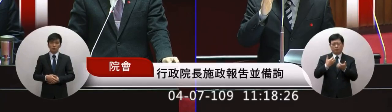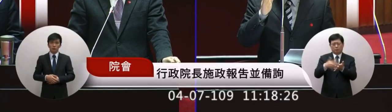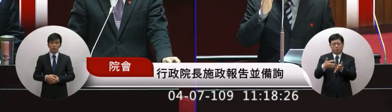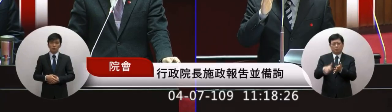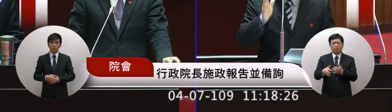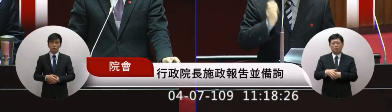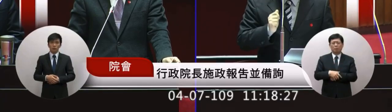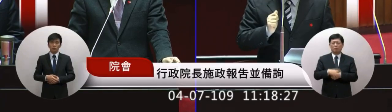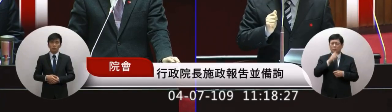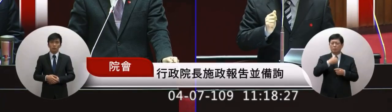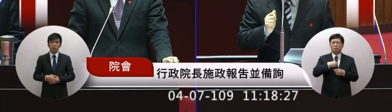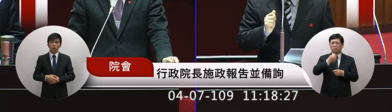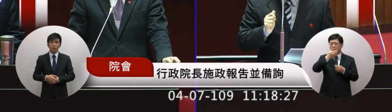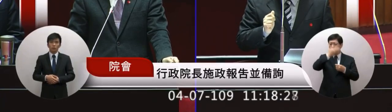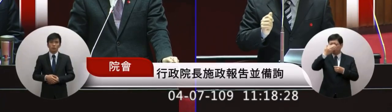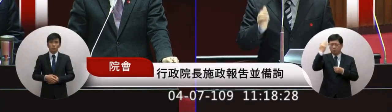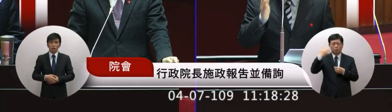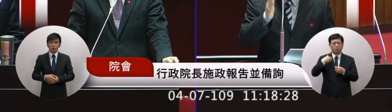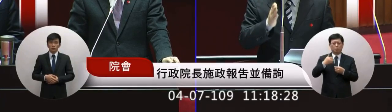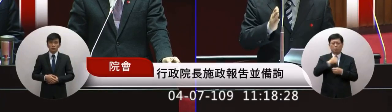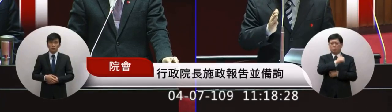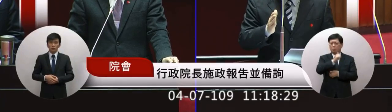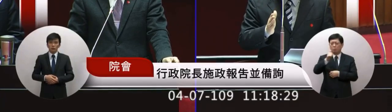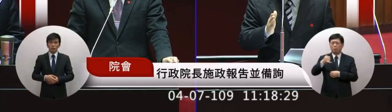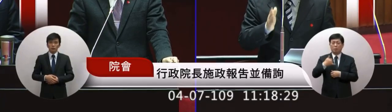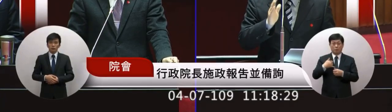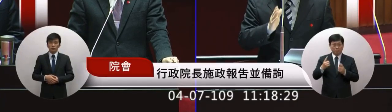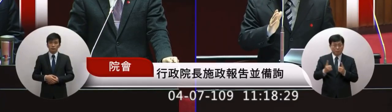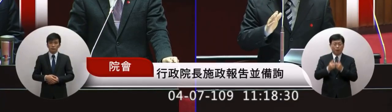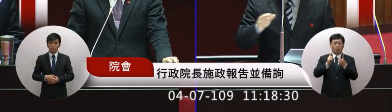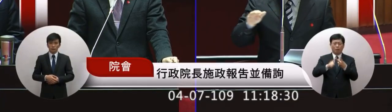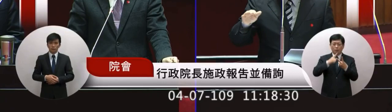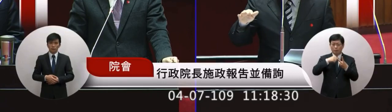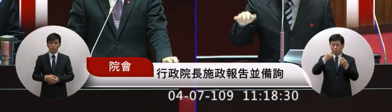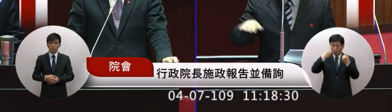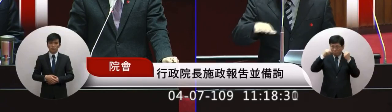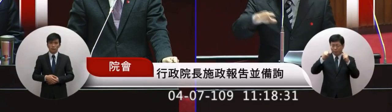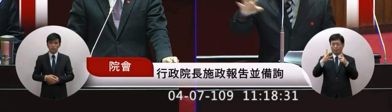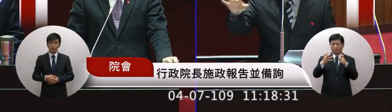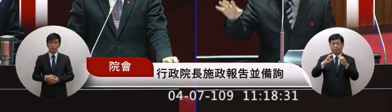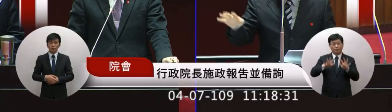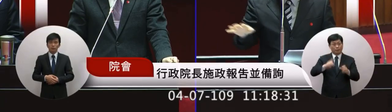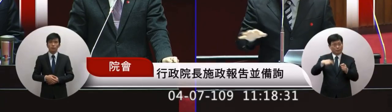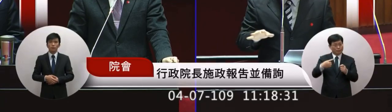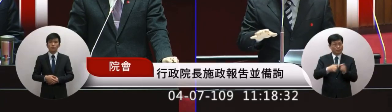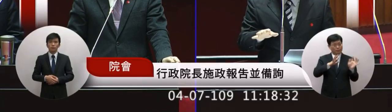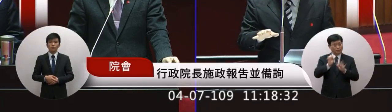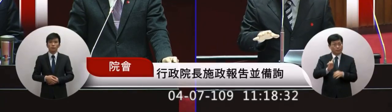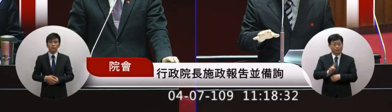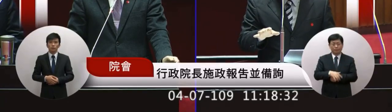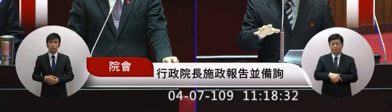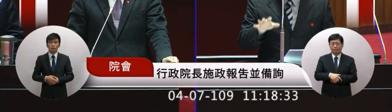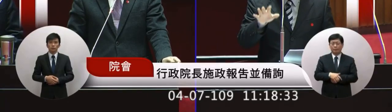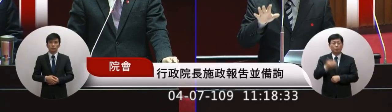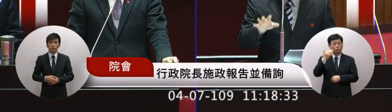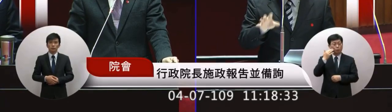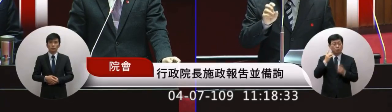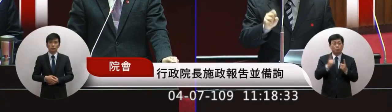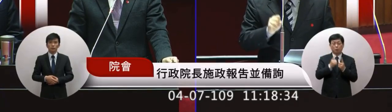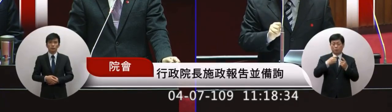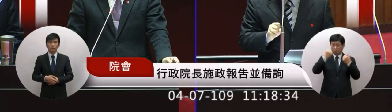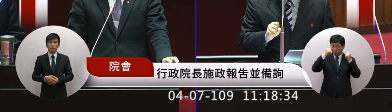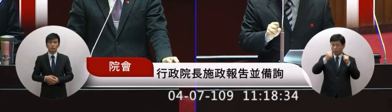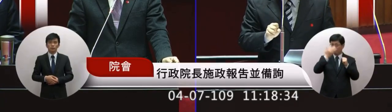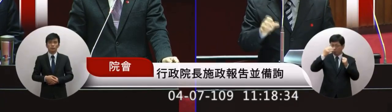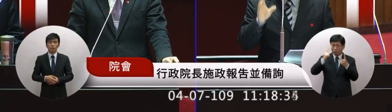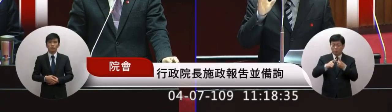的毕业旅行的时间，然后接下来就会碰到了毕业典礼。那么今年的状态的时候，对于毕业旅行跟